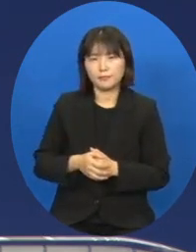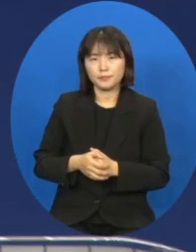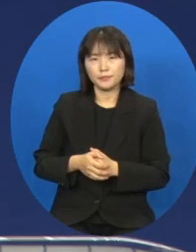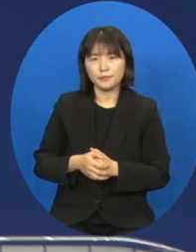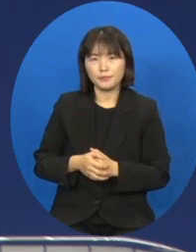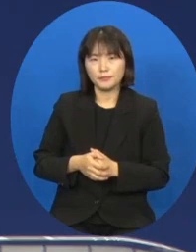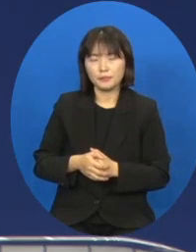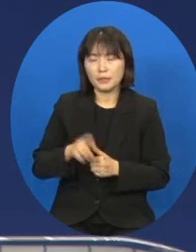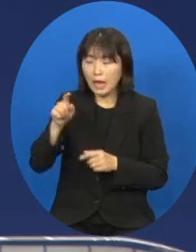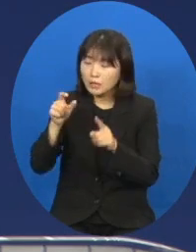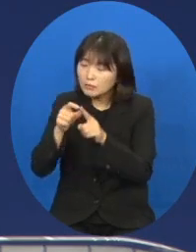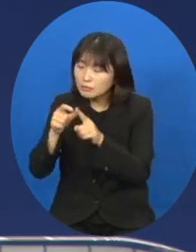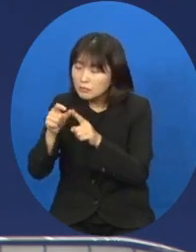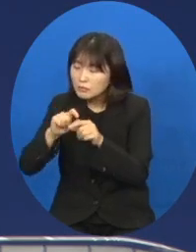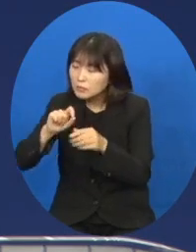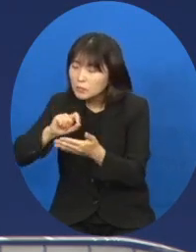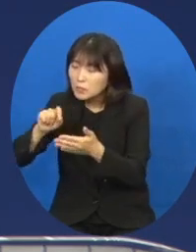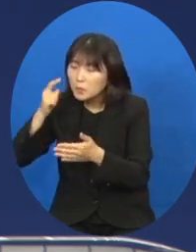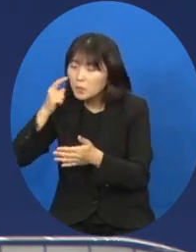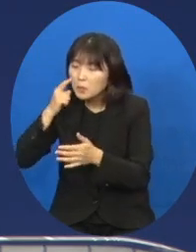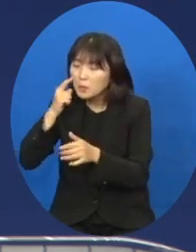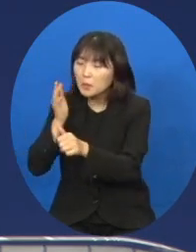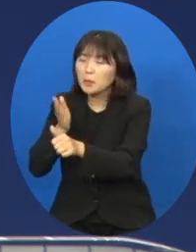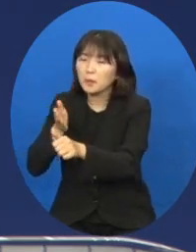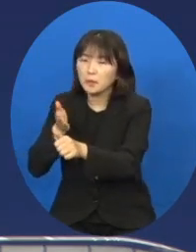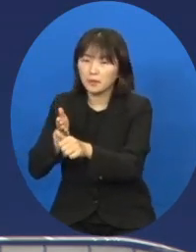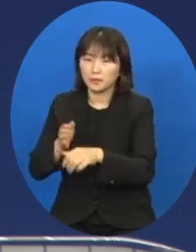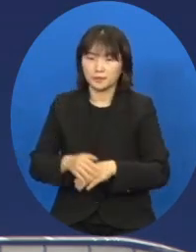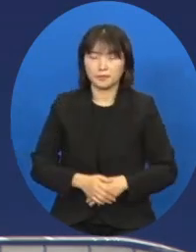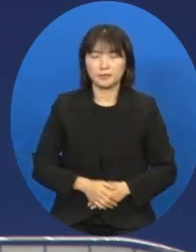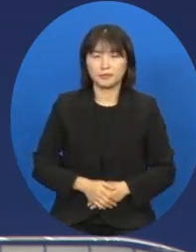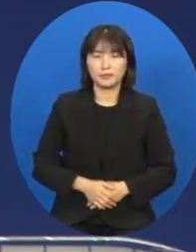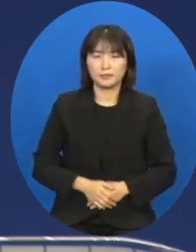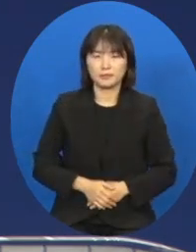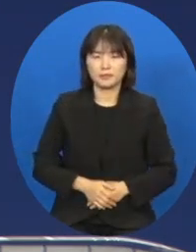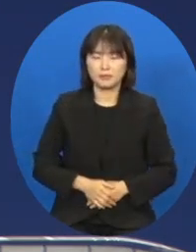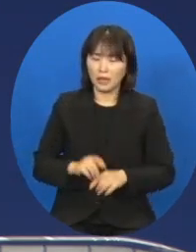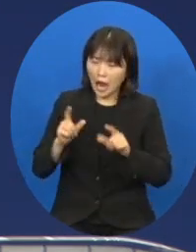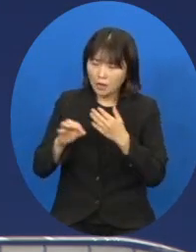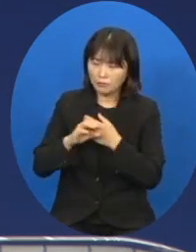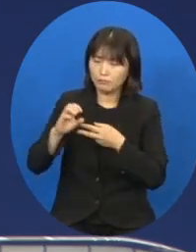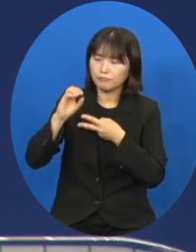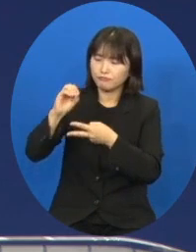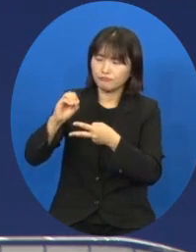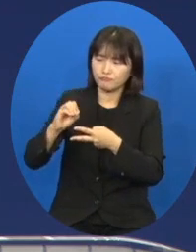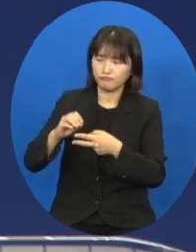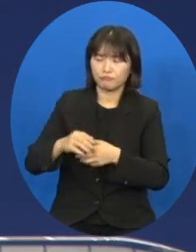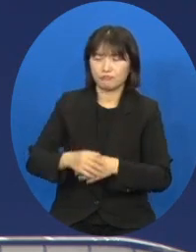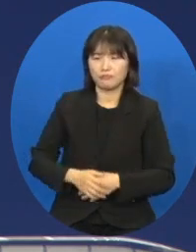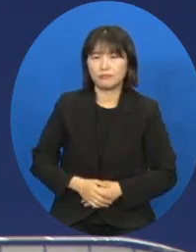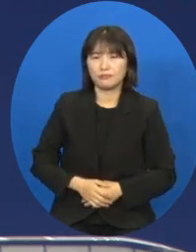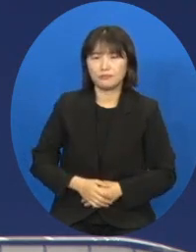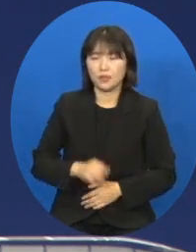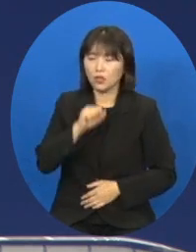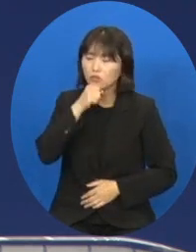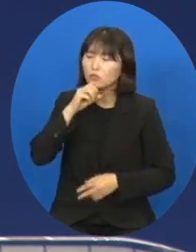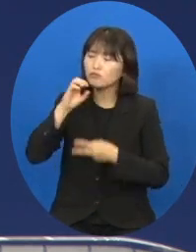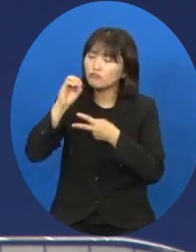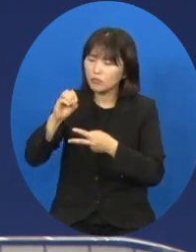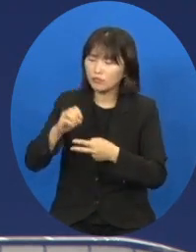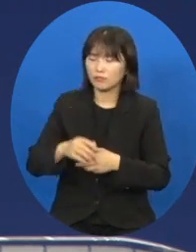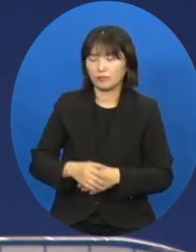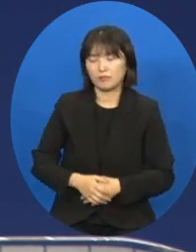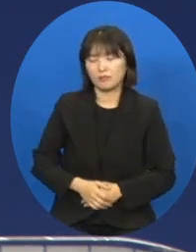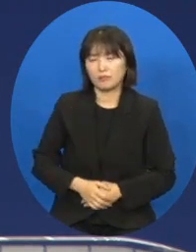한 줄이라도 쓰라고 그렇게 권했어요. 그렇지 않으면 빵점이니까 한 줄이라도 쓰면 점수를 줄 수 있지